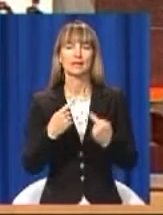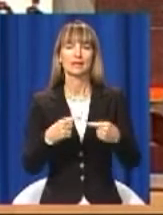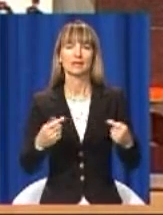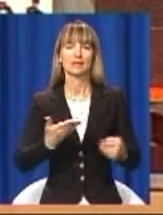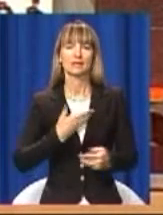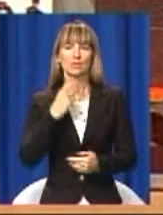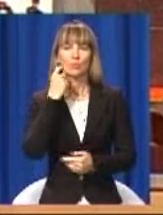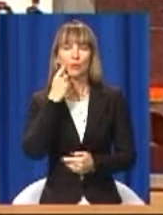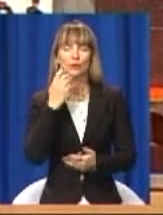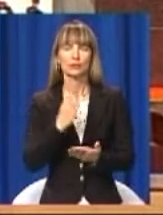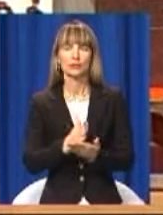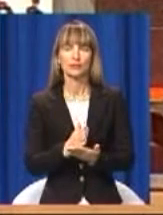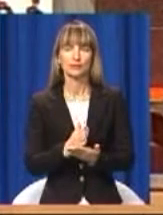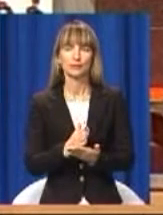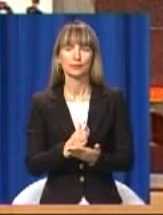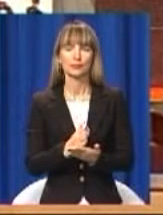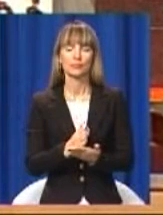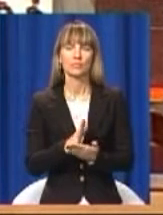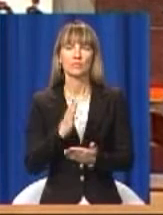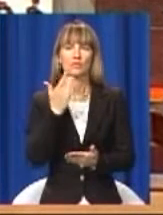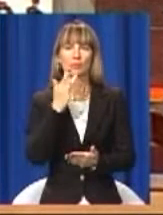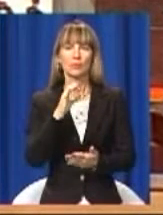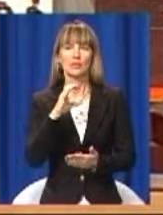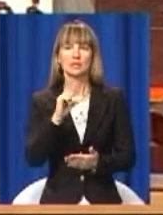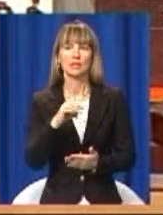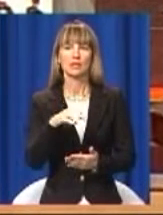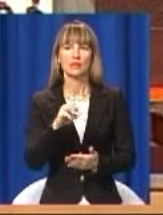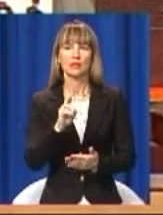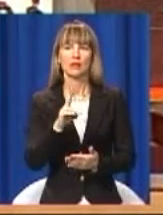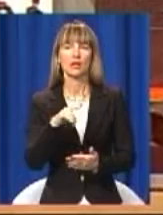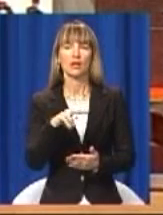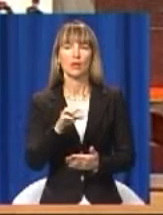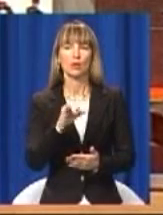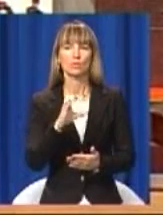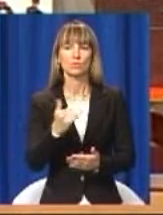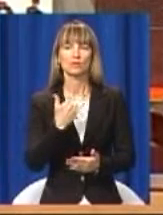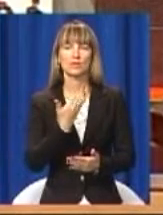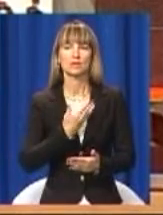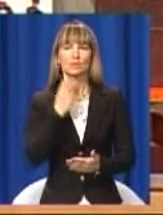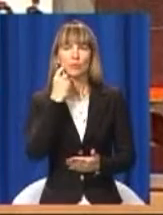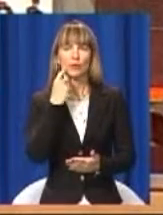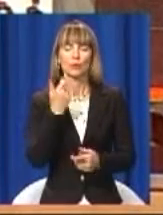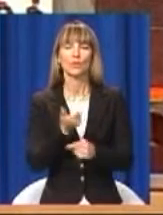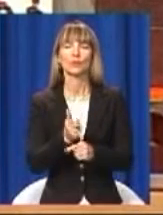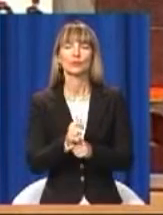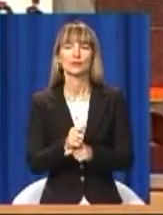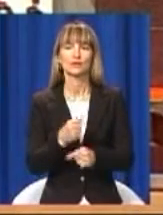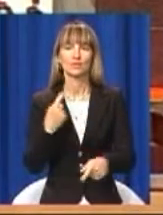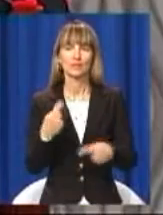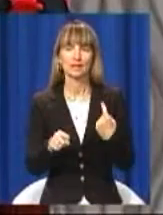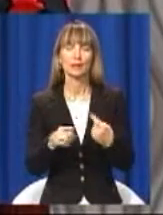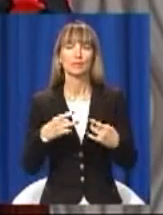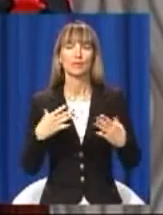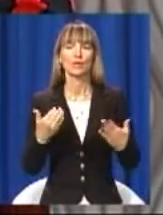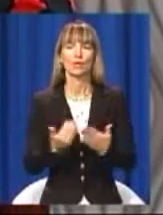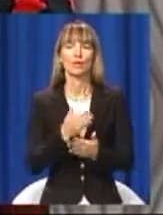ну, у Америці Санта-Клаус, у нас Дід Мороз. Та... Дуже таке воно відрізняється,